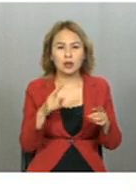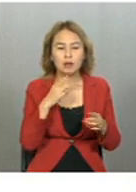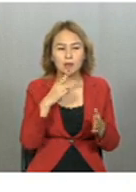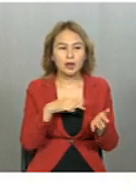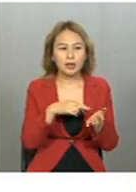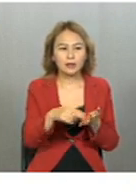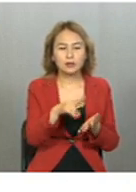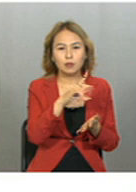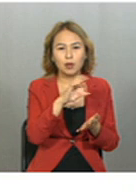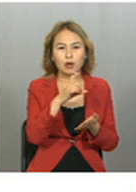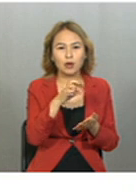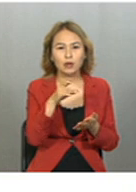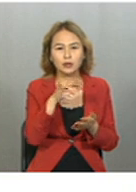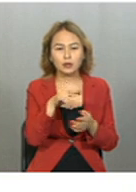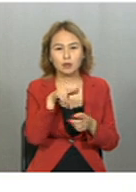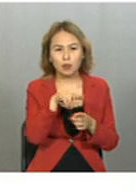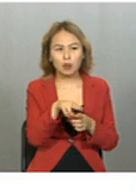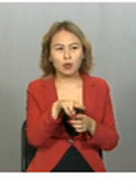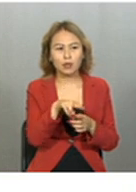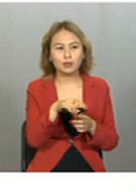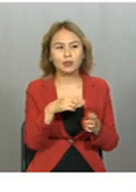Походить, приставка «по».